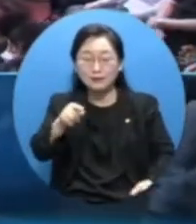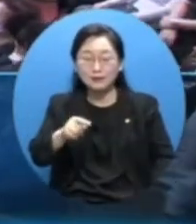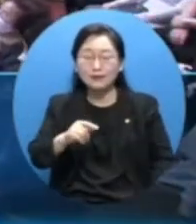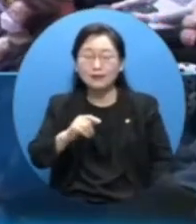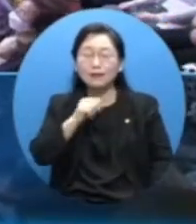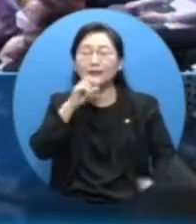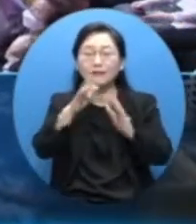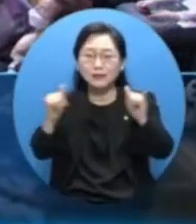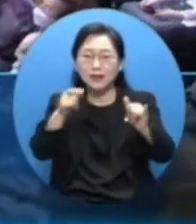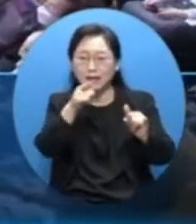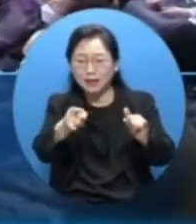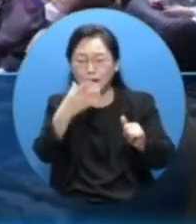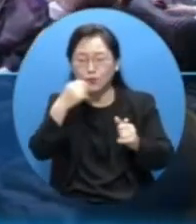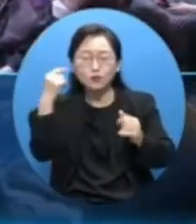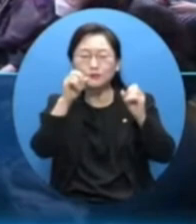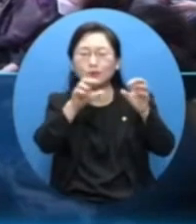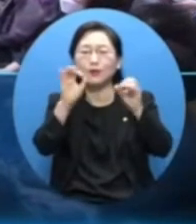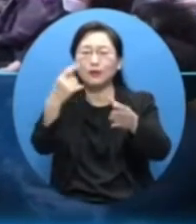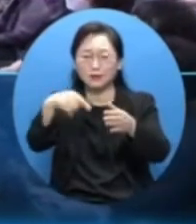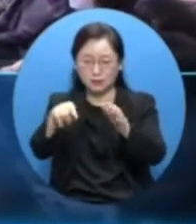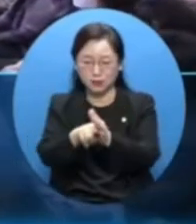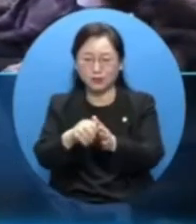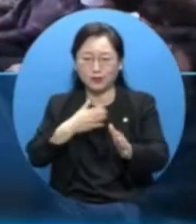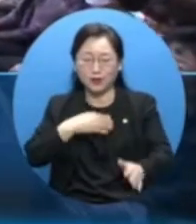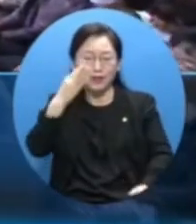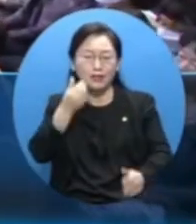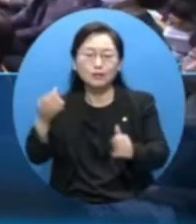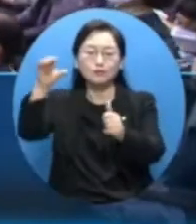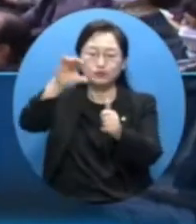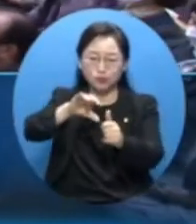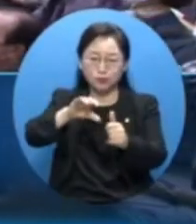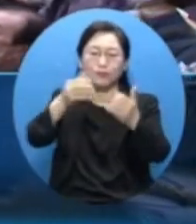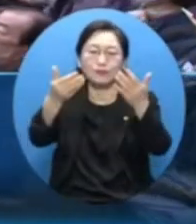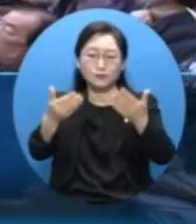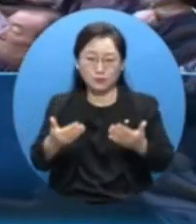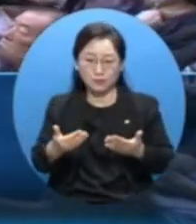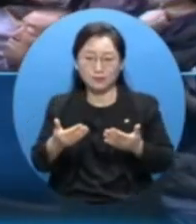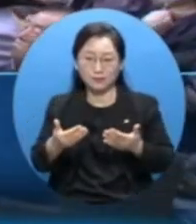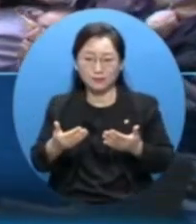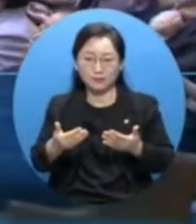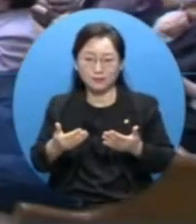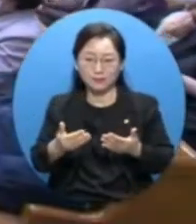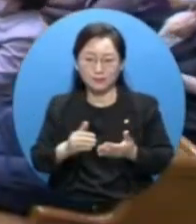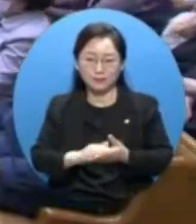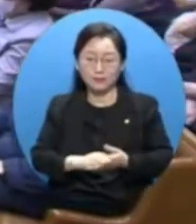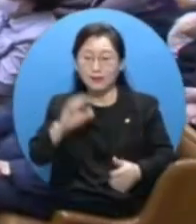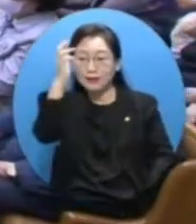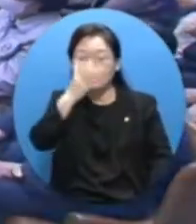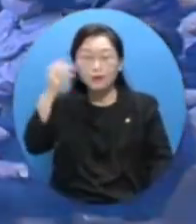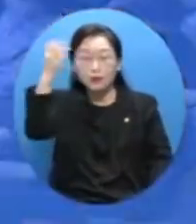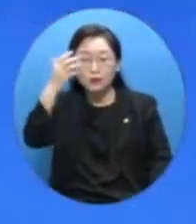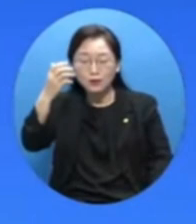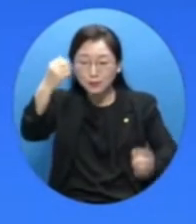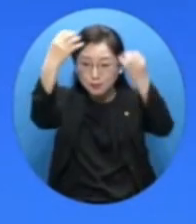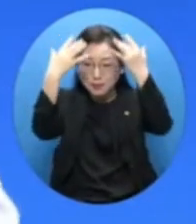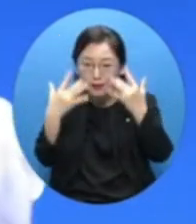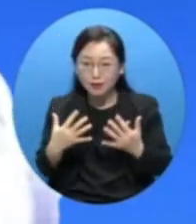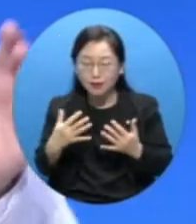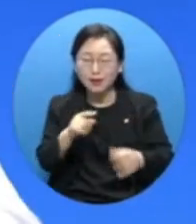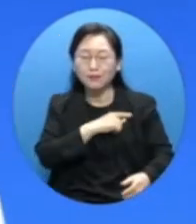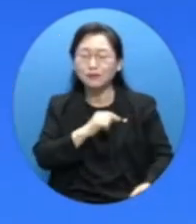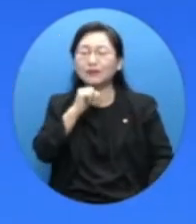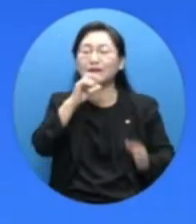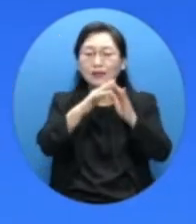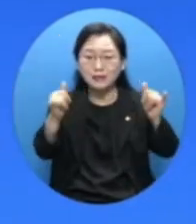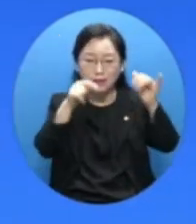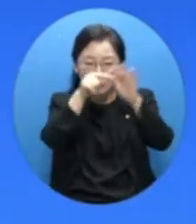자에게 복음을 전하게 하시려고 내게 기름을 부으시고, 성령이 우리에게 임하여서 먼저 가난한